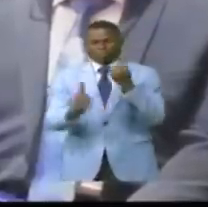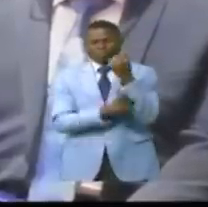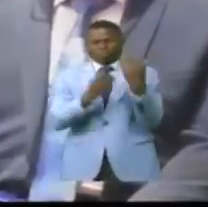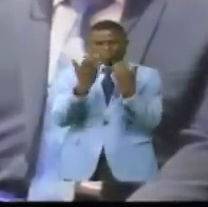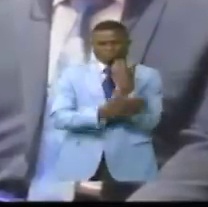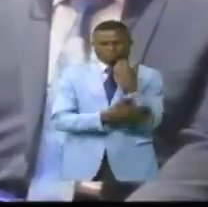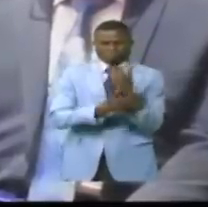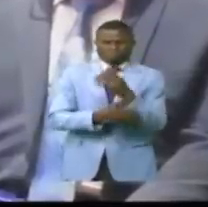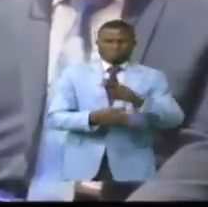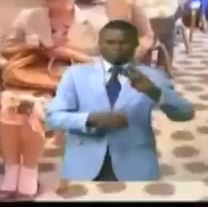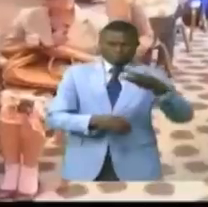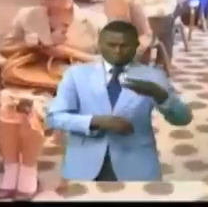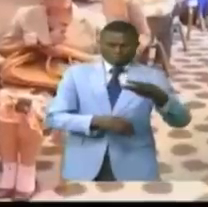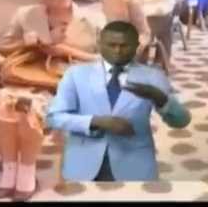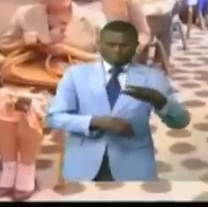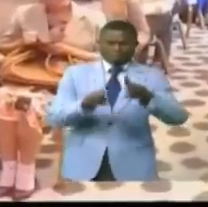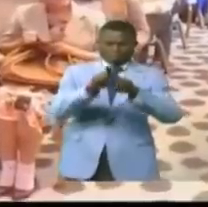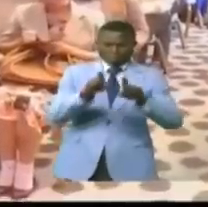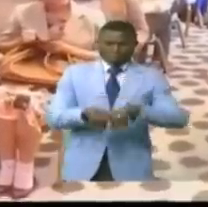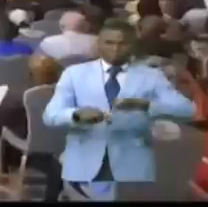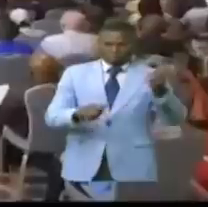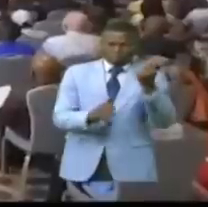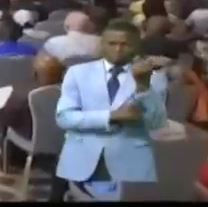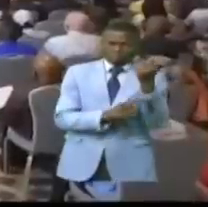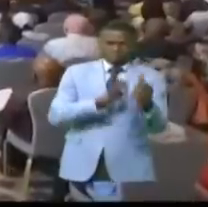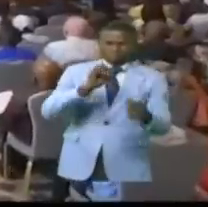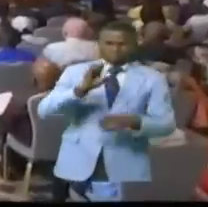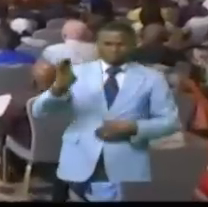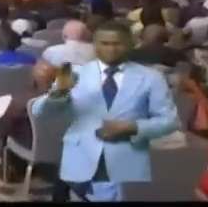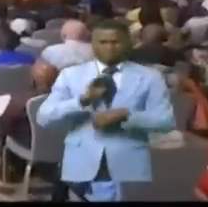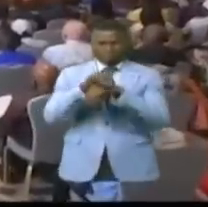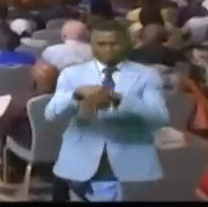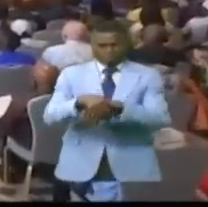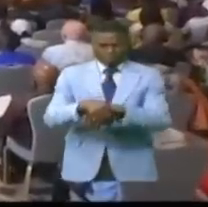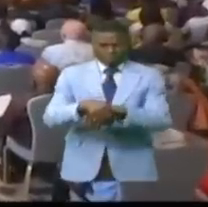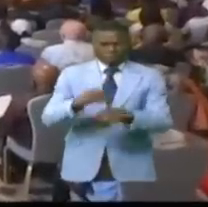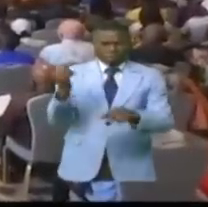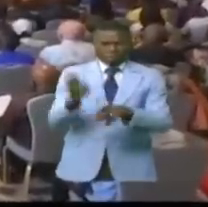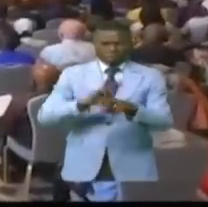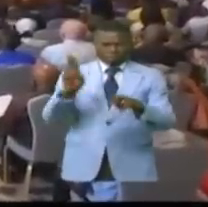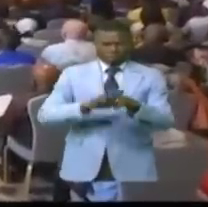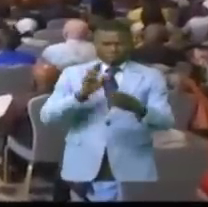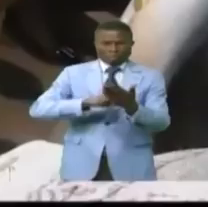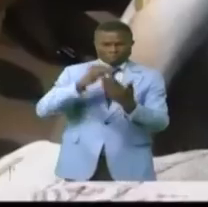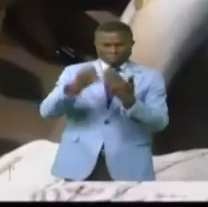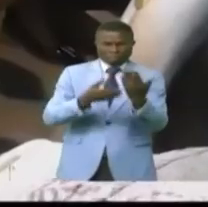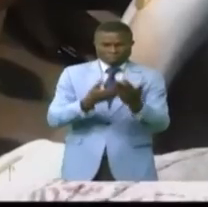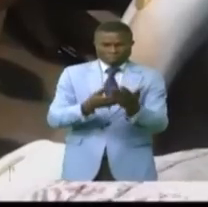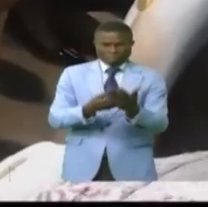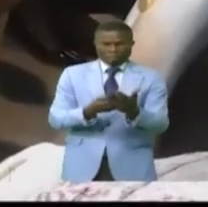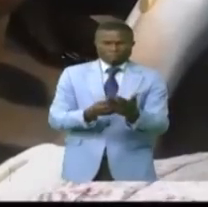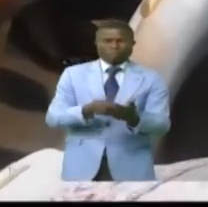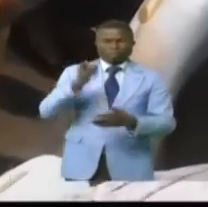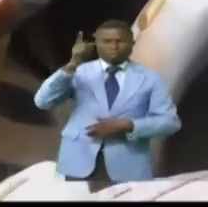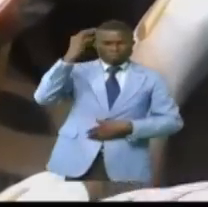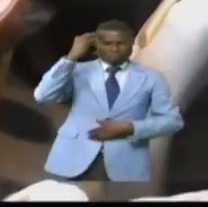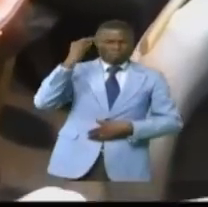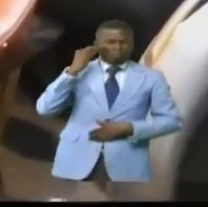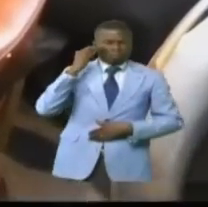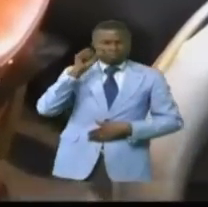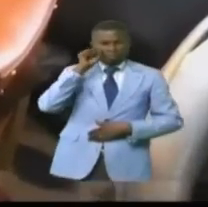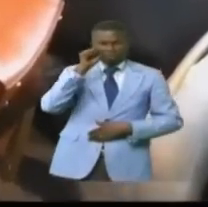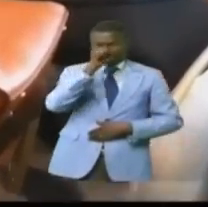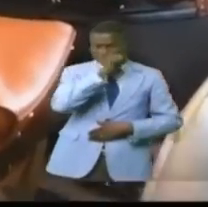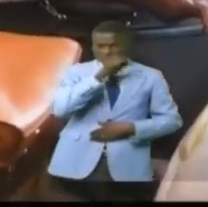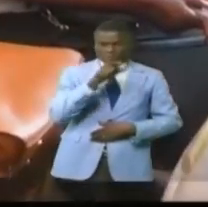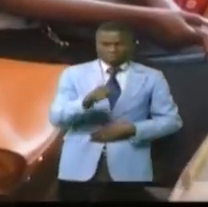vulnérables, des OPH et autres OSC impliqués dans la mise en œuvre de ces projets. Le Premier ministre Jean-Michel Samalukonde